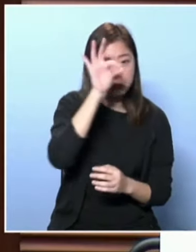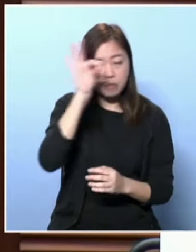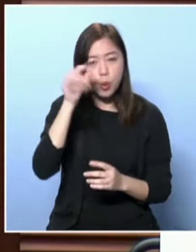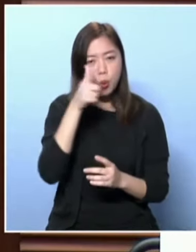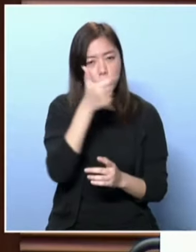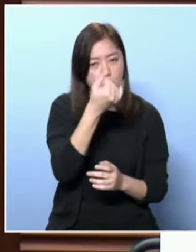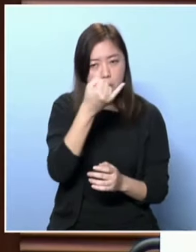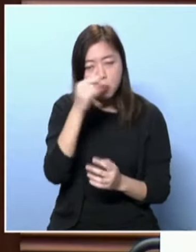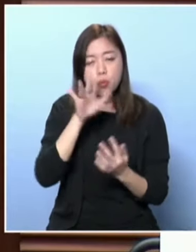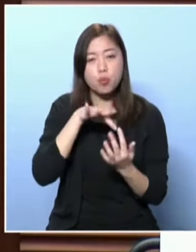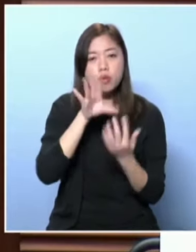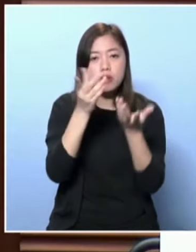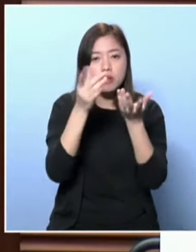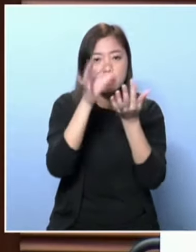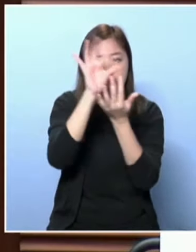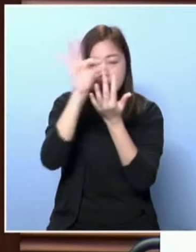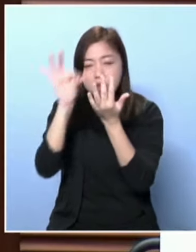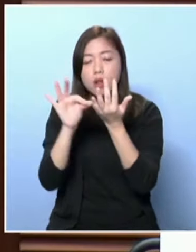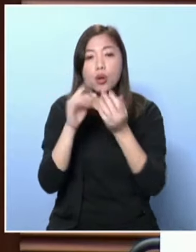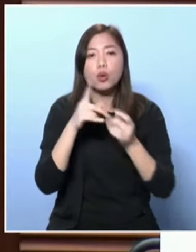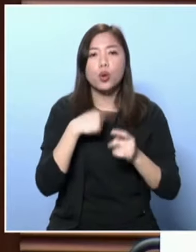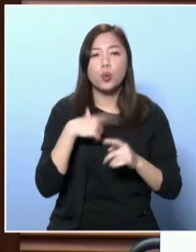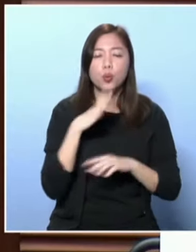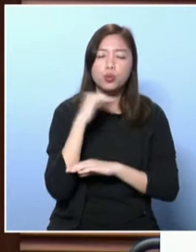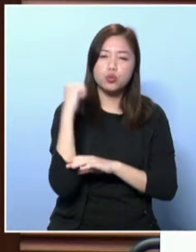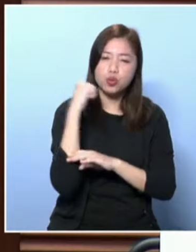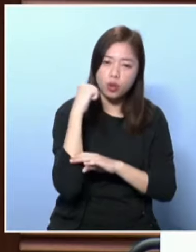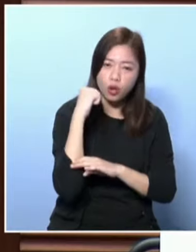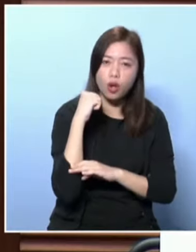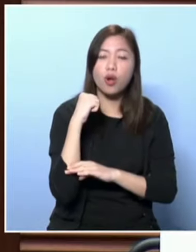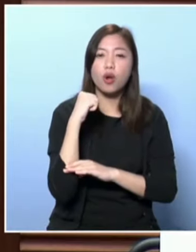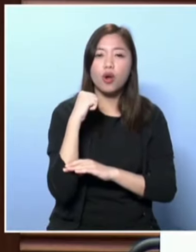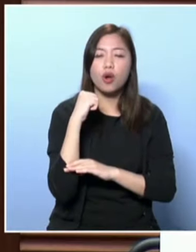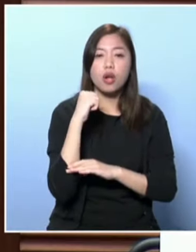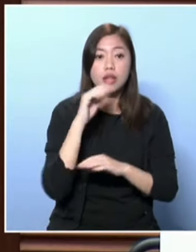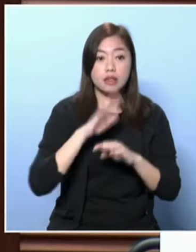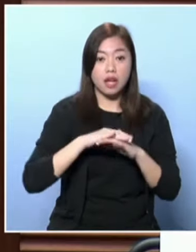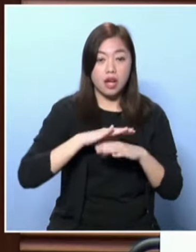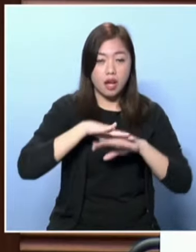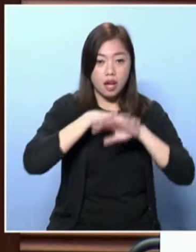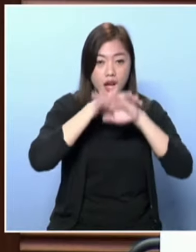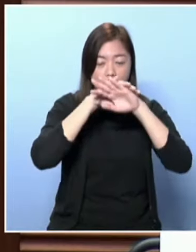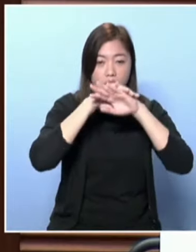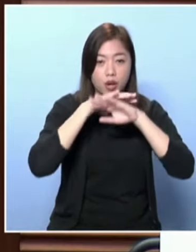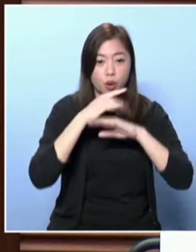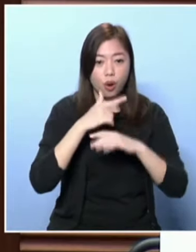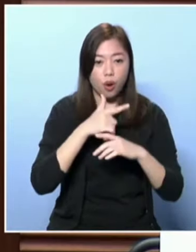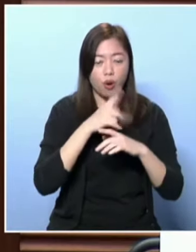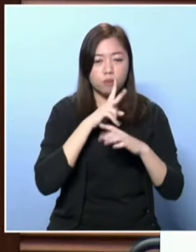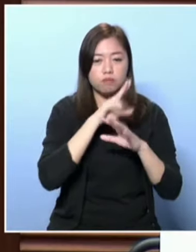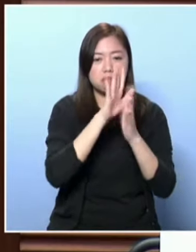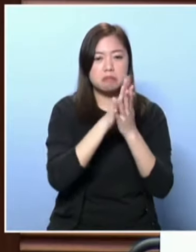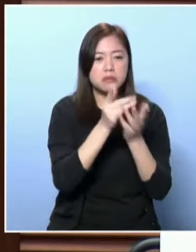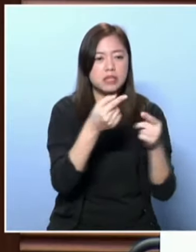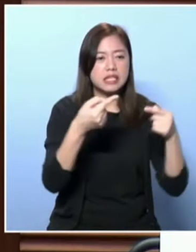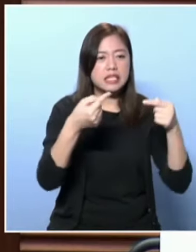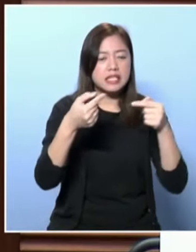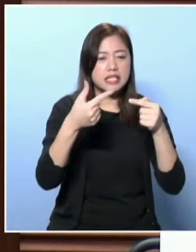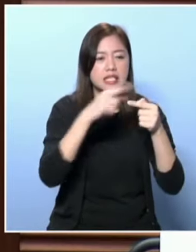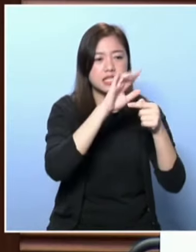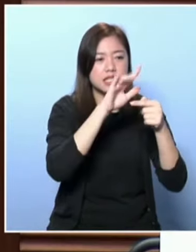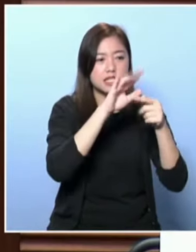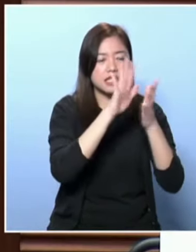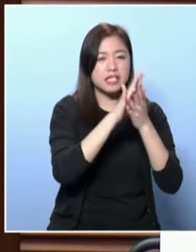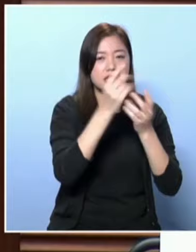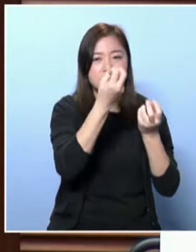見。咁所以能夠做得到，我哋都會盡力去做嘅。我哋唔會因為我哋唔接受一部分嘅意見，就所有